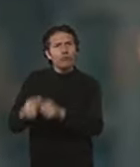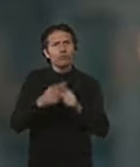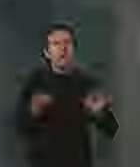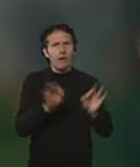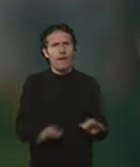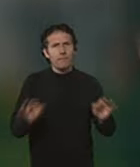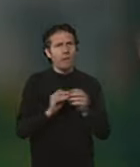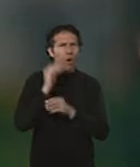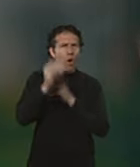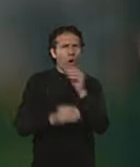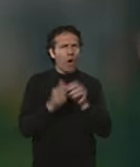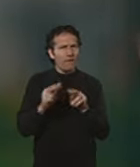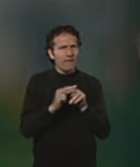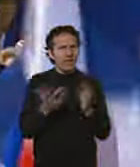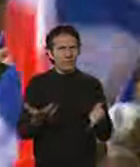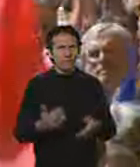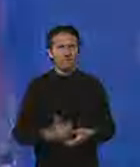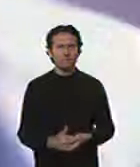identités dans le